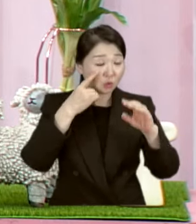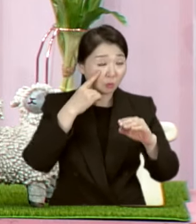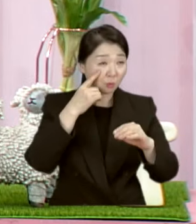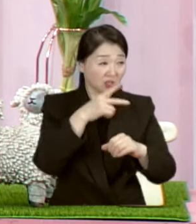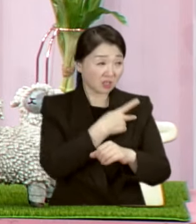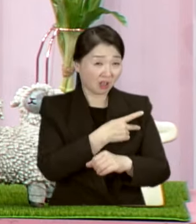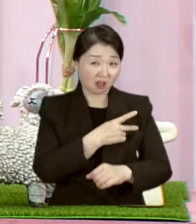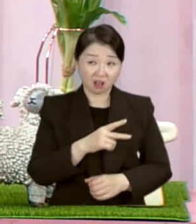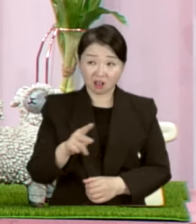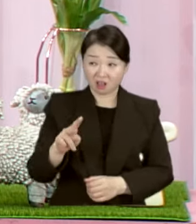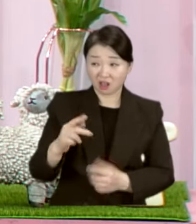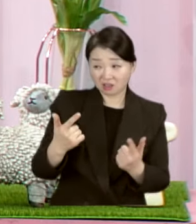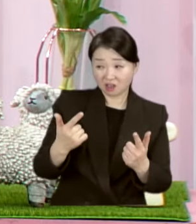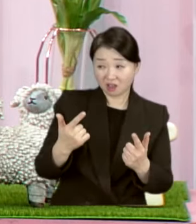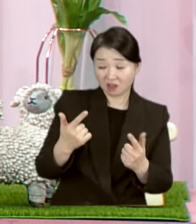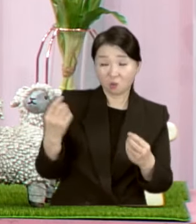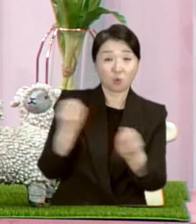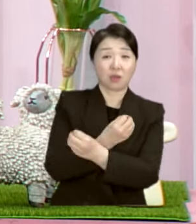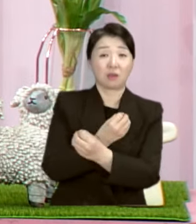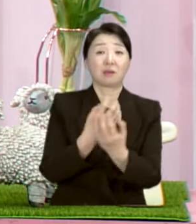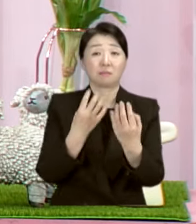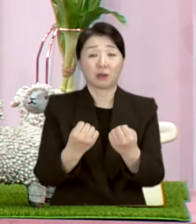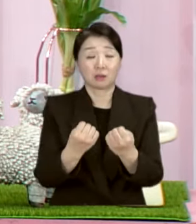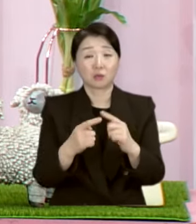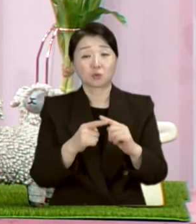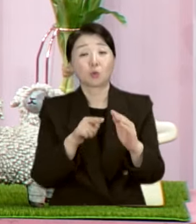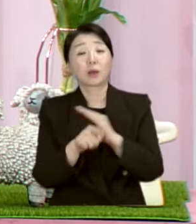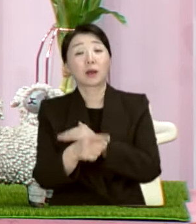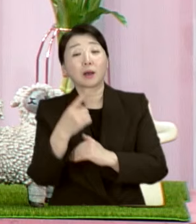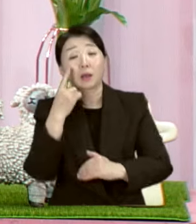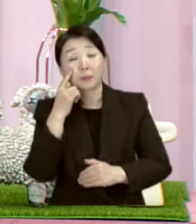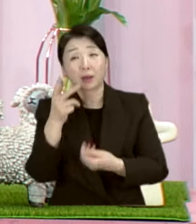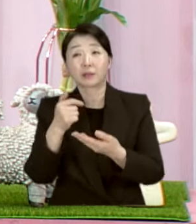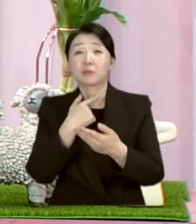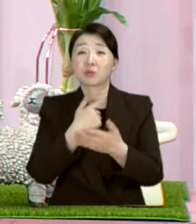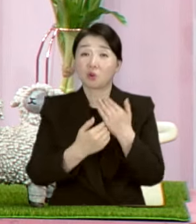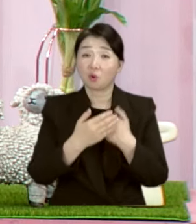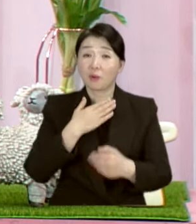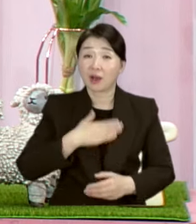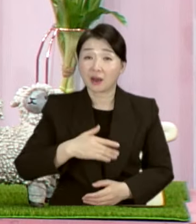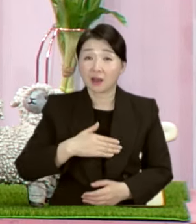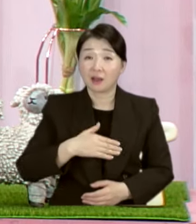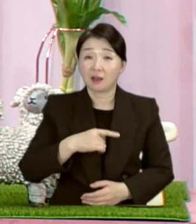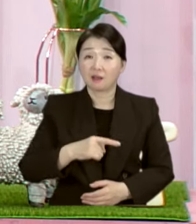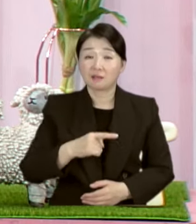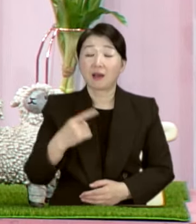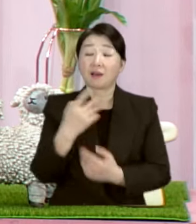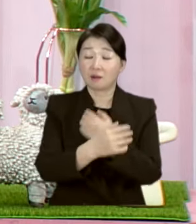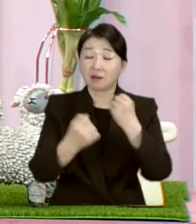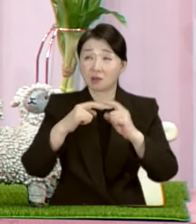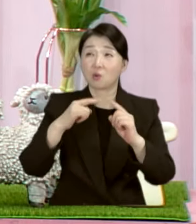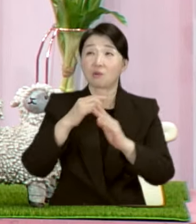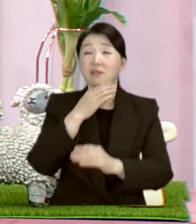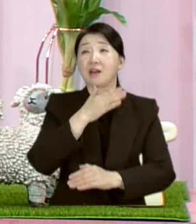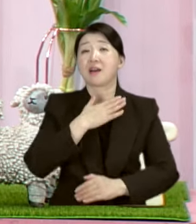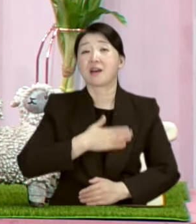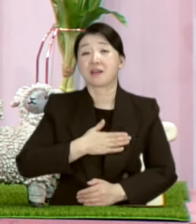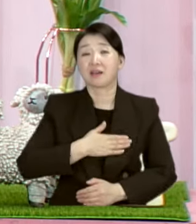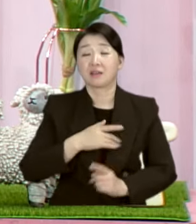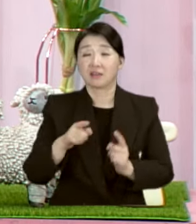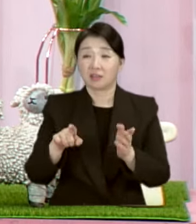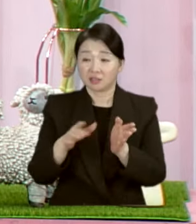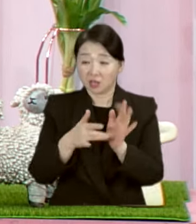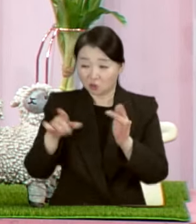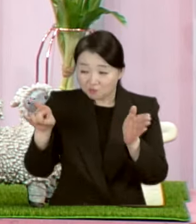아니야? 사이비 아니야? 이런 오해를 많이 받는데 네. 막상 교회 와서 하나님을 경험하면 정말 건강한 교회구나. 예수님